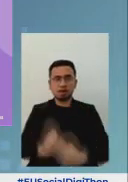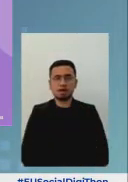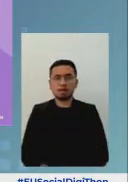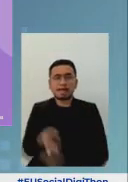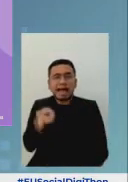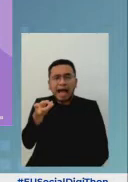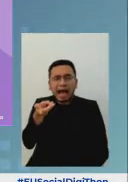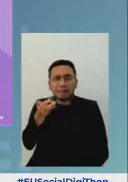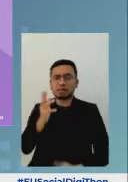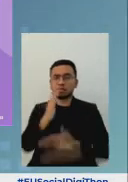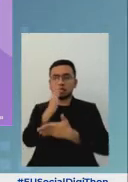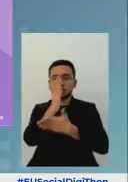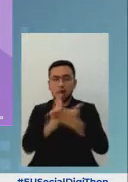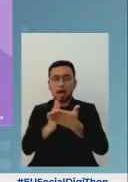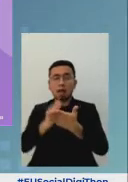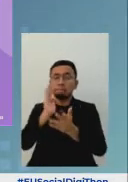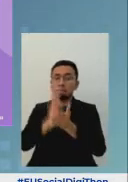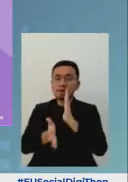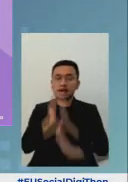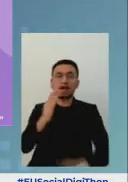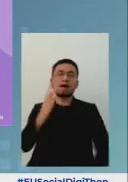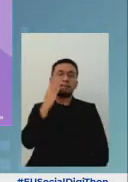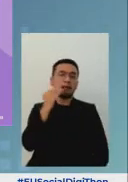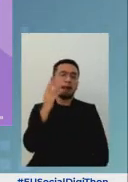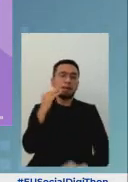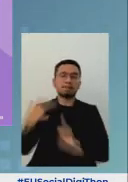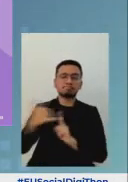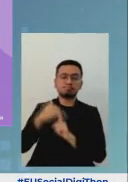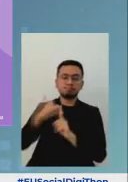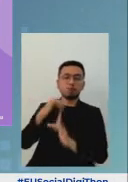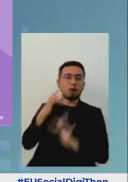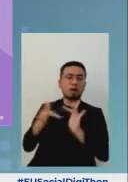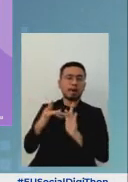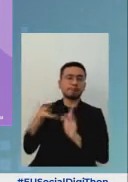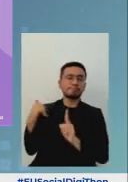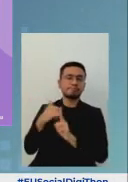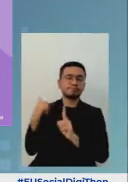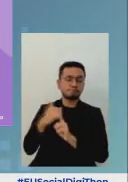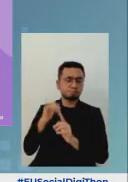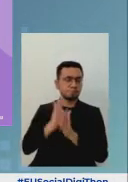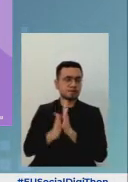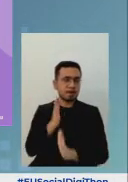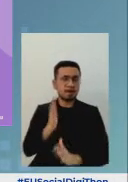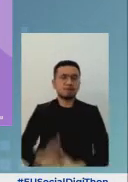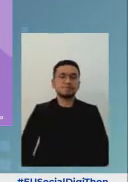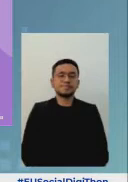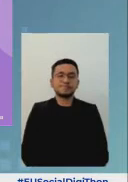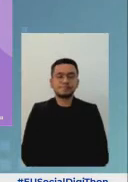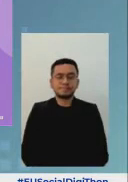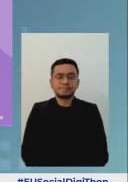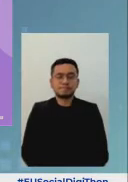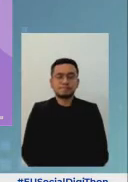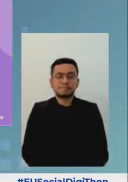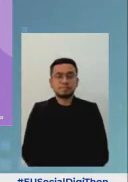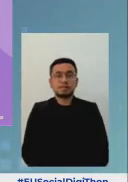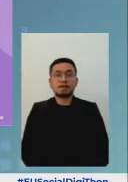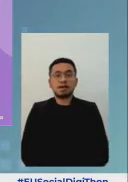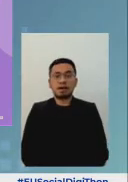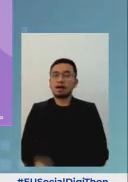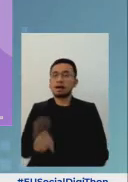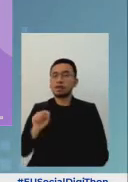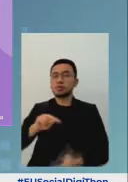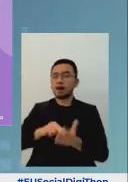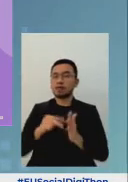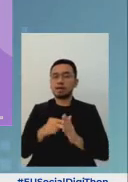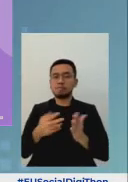dari kita ya, paling nggak satu dari tiap dua orang pernah mengalami cyberbullying. Jadi ini memang sesuatu